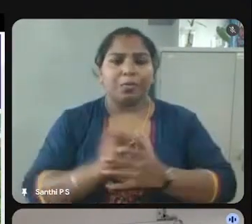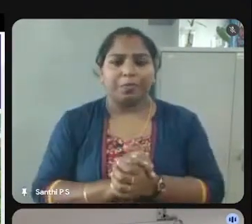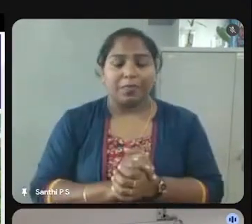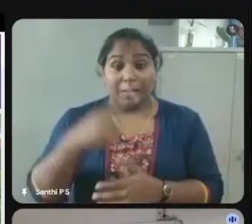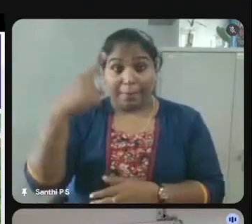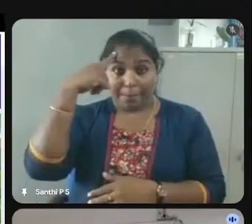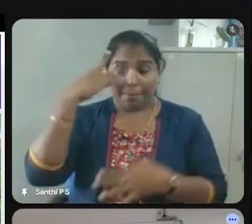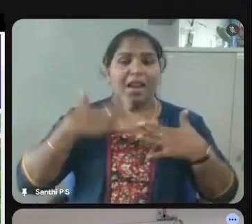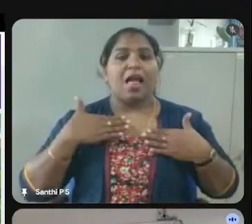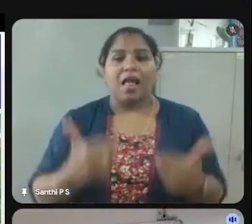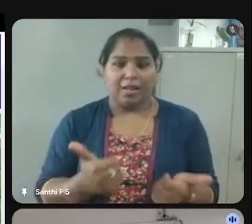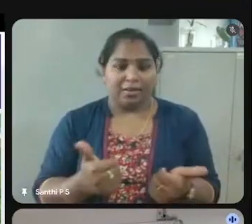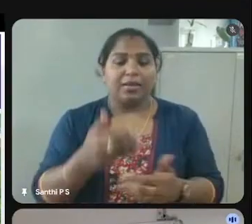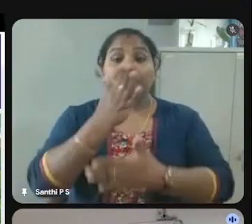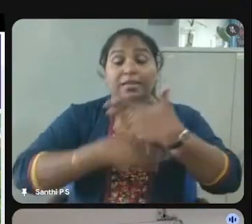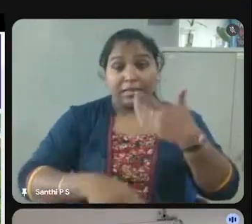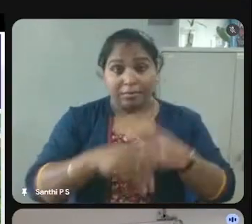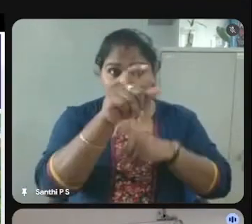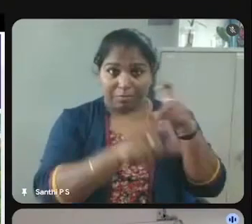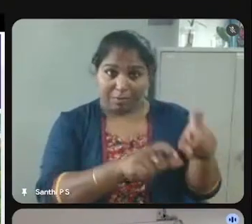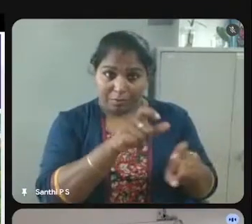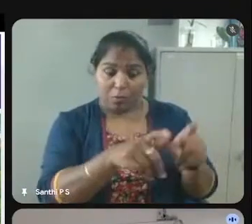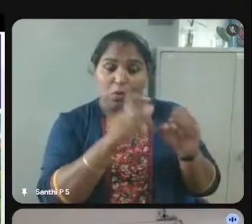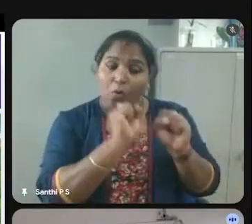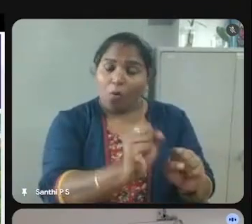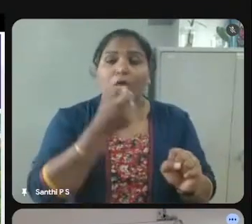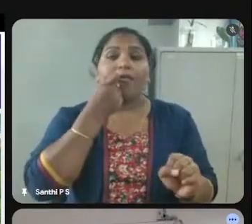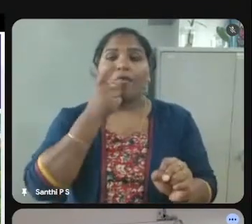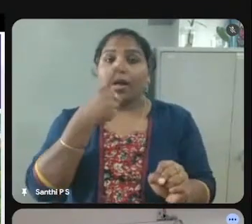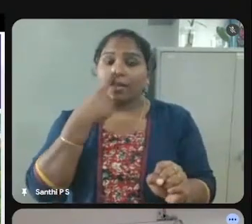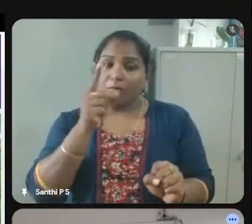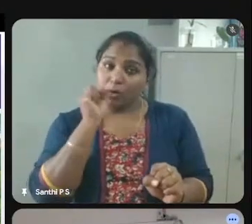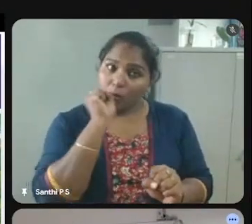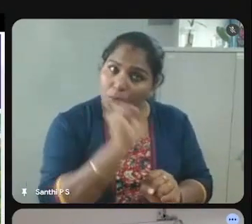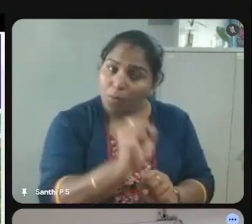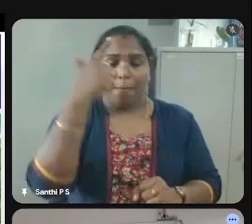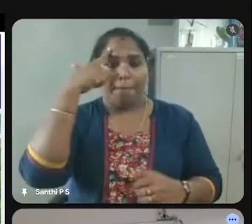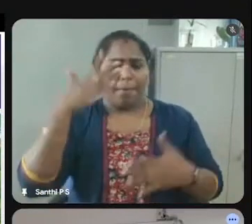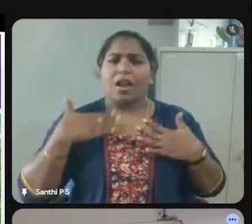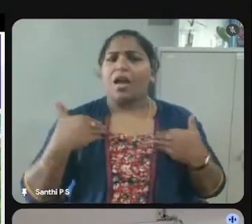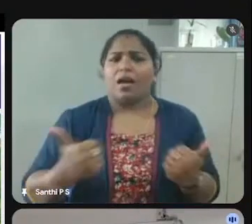മാനസികാരോഗ്യം, ഭിന്നശേഷിയുള്ള കുട്ടികളുടെ മാതാപിതാക്കളുടെ മാനസികാരോഗ്യത്തിനെ കുറിച്ചാണ്.